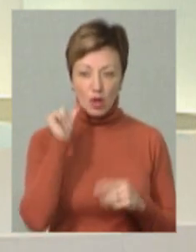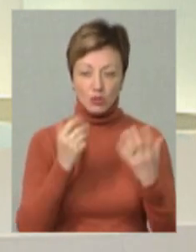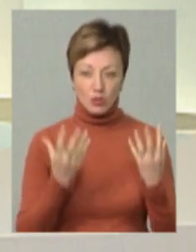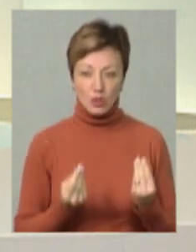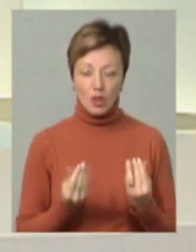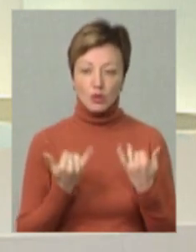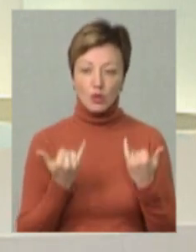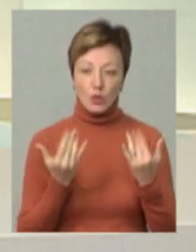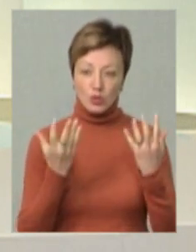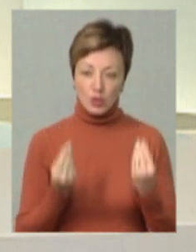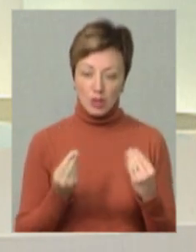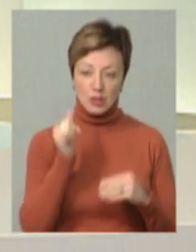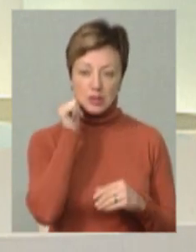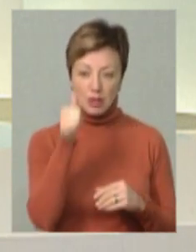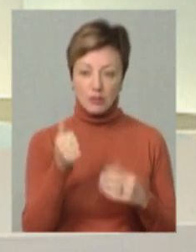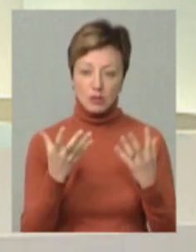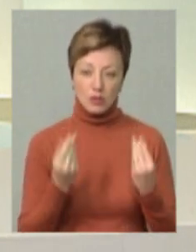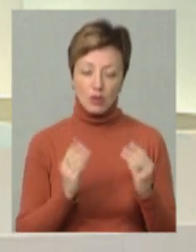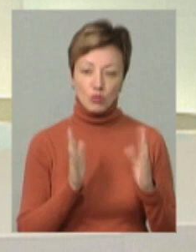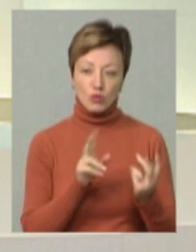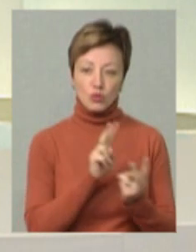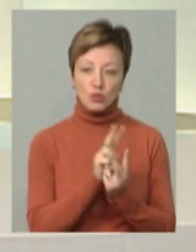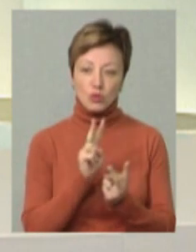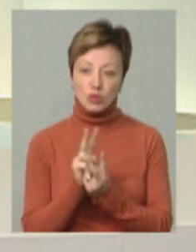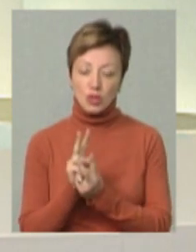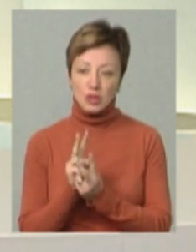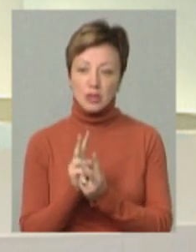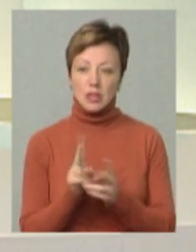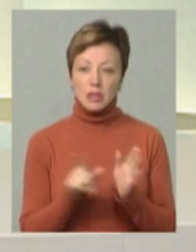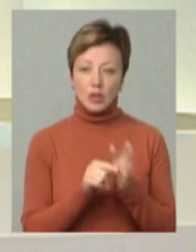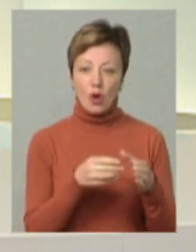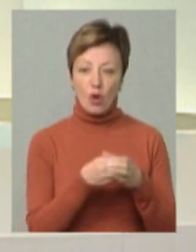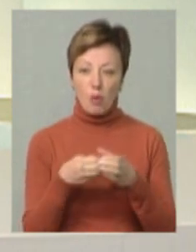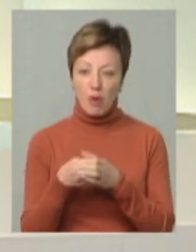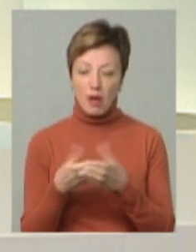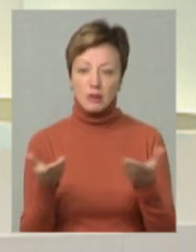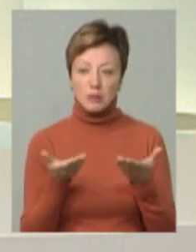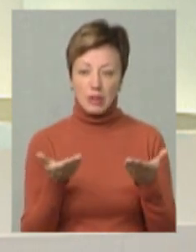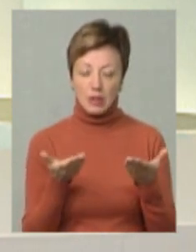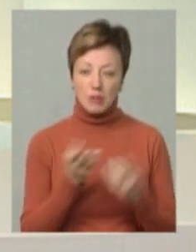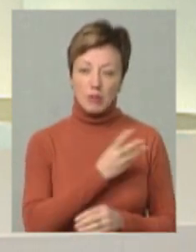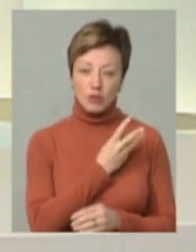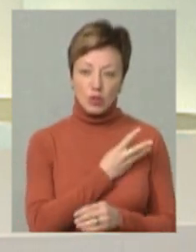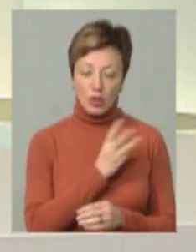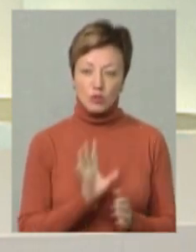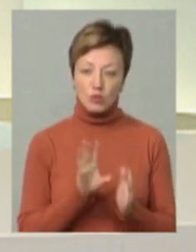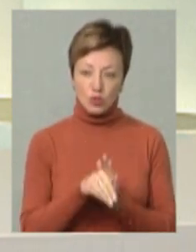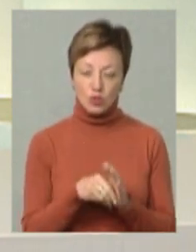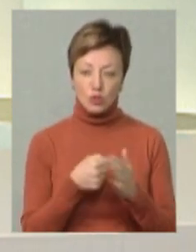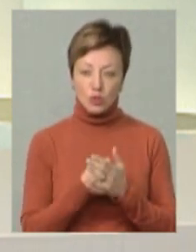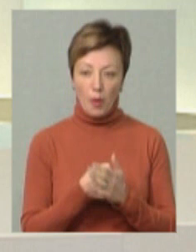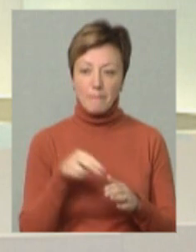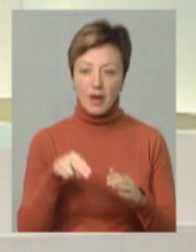дня, сьогоднішнього дня, і завтрашнього дня я буду зустрічатися з громадами такими, які бажають долучитися до